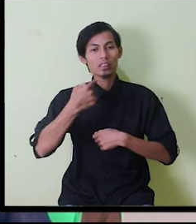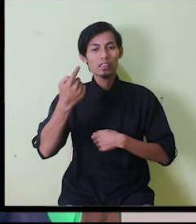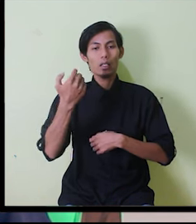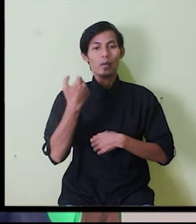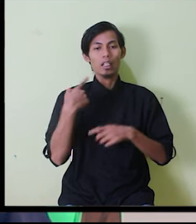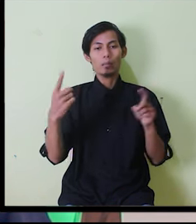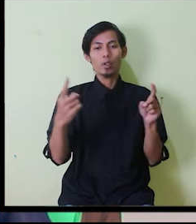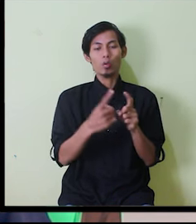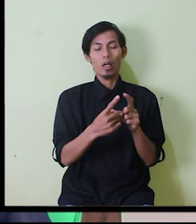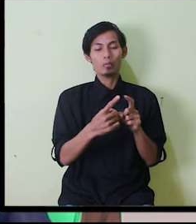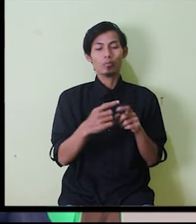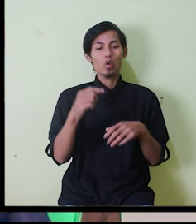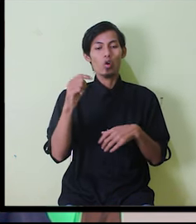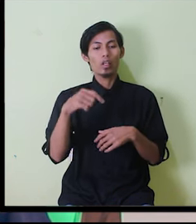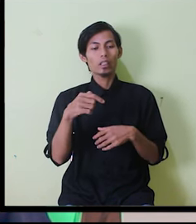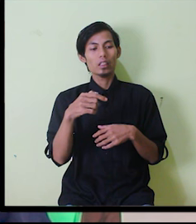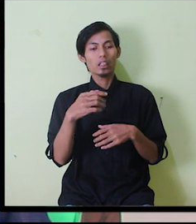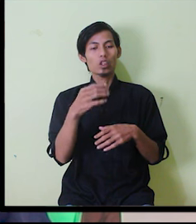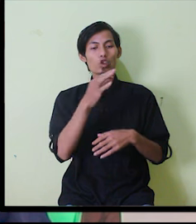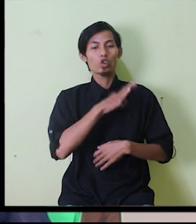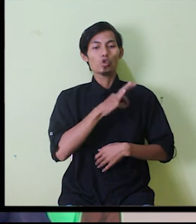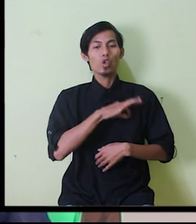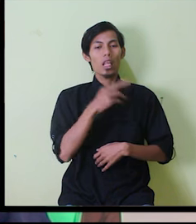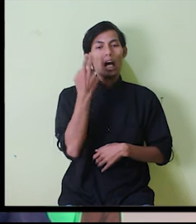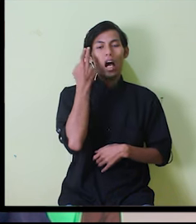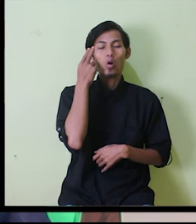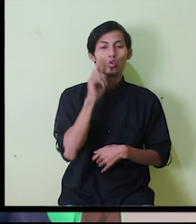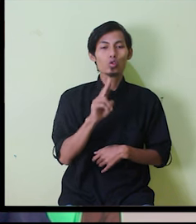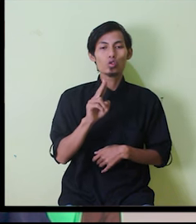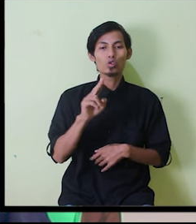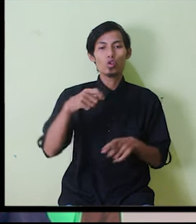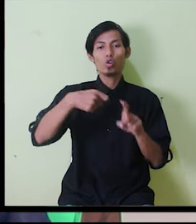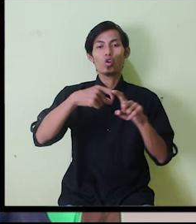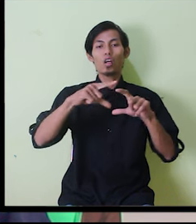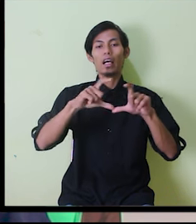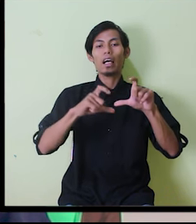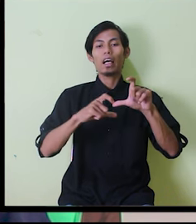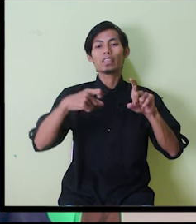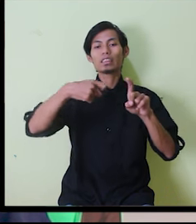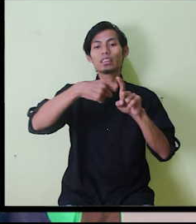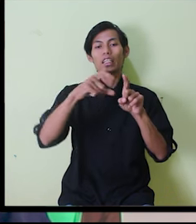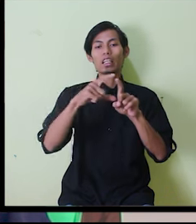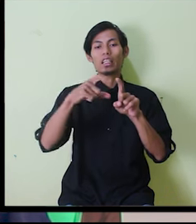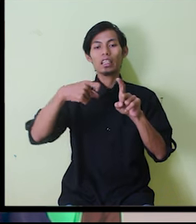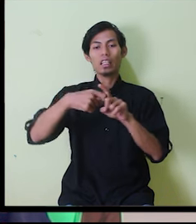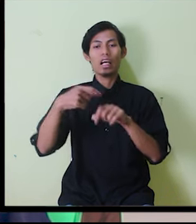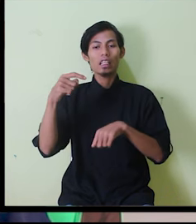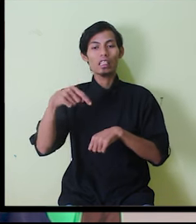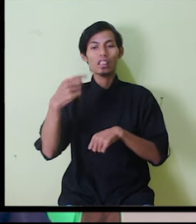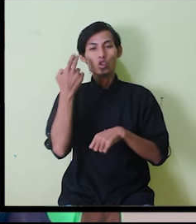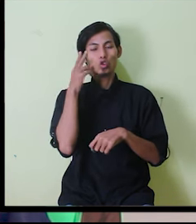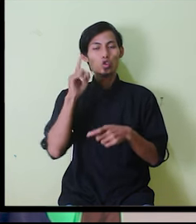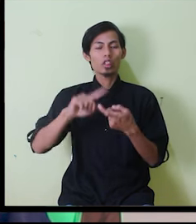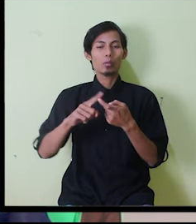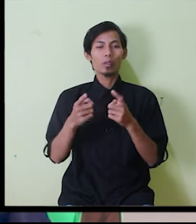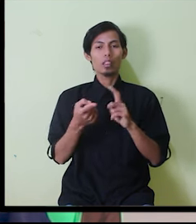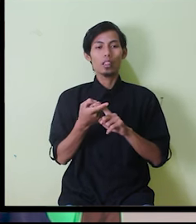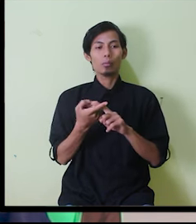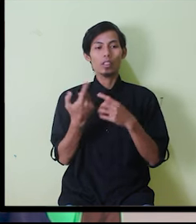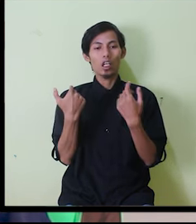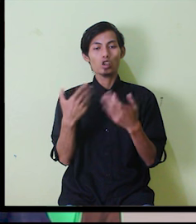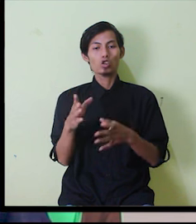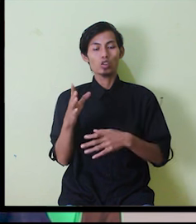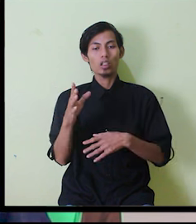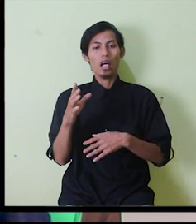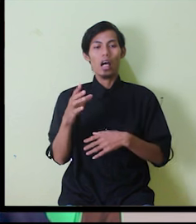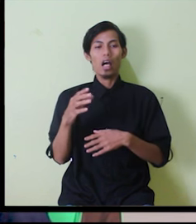Oh ini labanya untuk kas KDK kemudian ini untuk teman-teman yang berjasa atau bekerja atau yang keliling